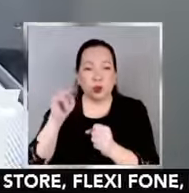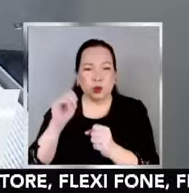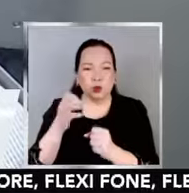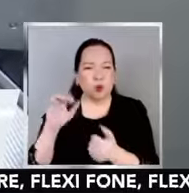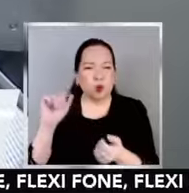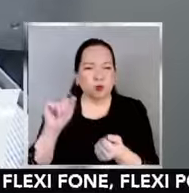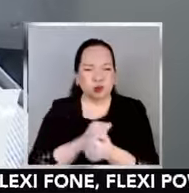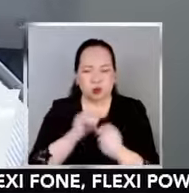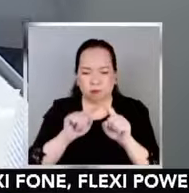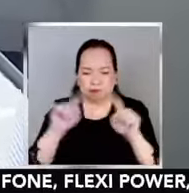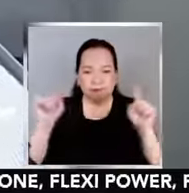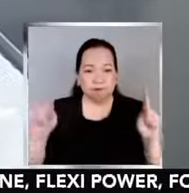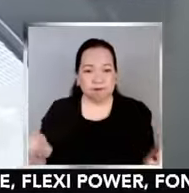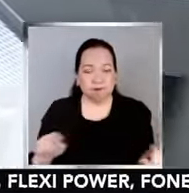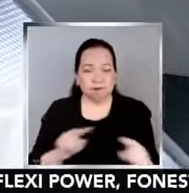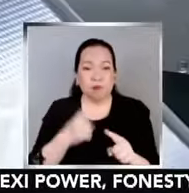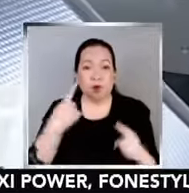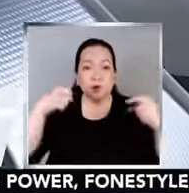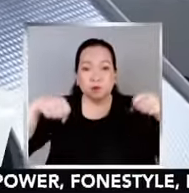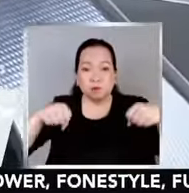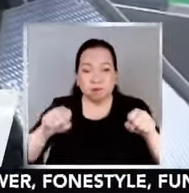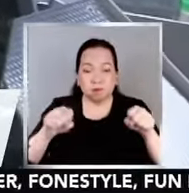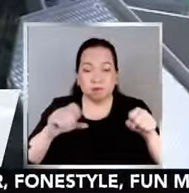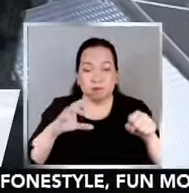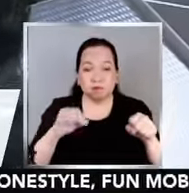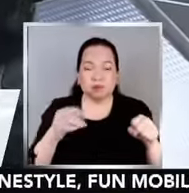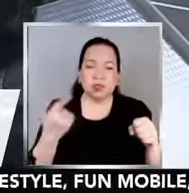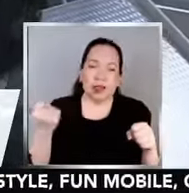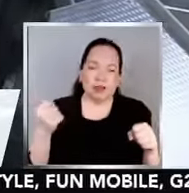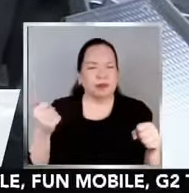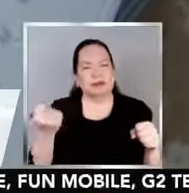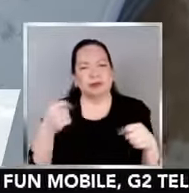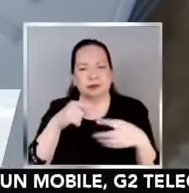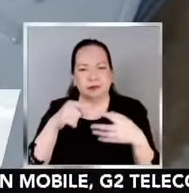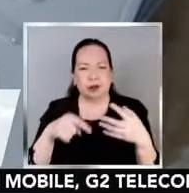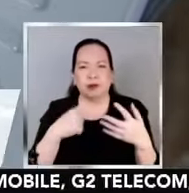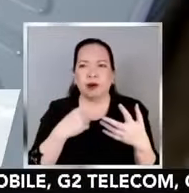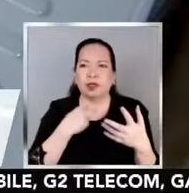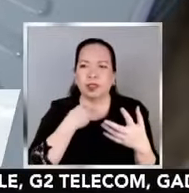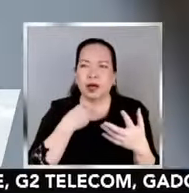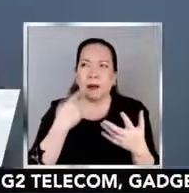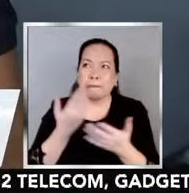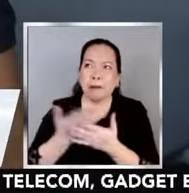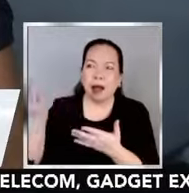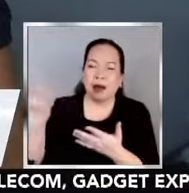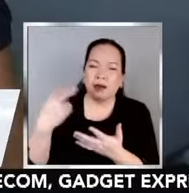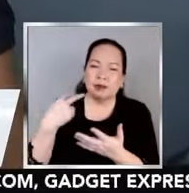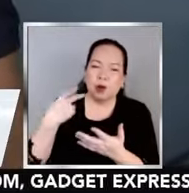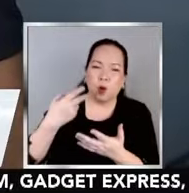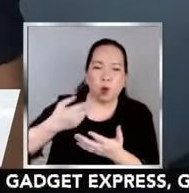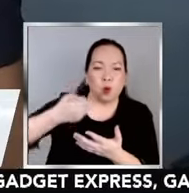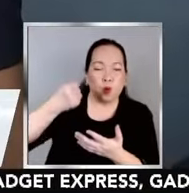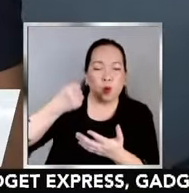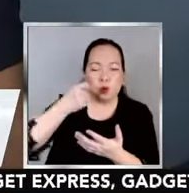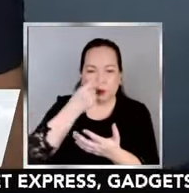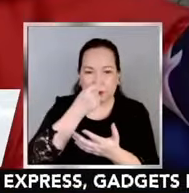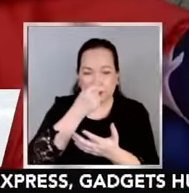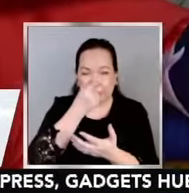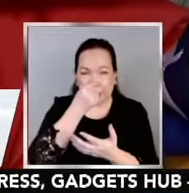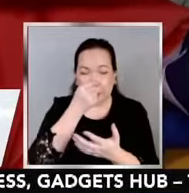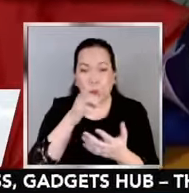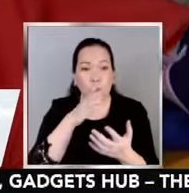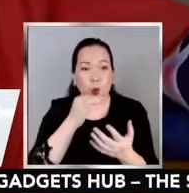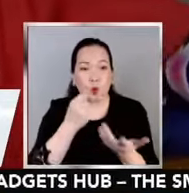mga motorsiklo at motor vehicles dahil nabalam ang procurement o pagbili ng mga ito. Para sa mga nagpiprint ng mga